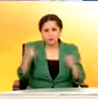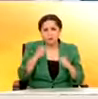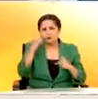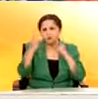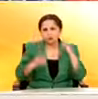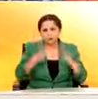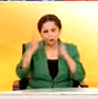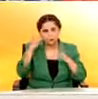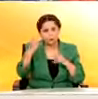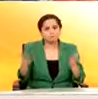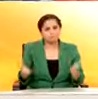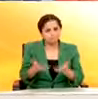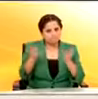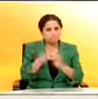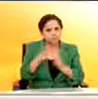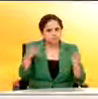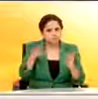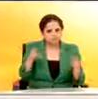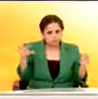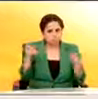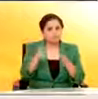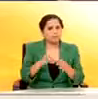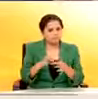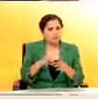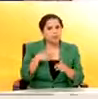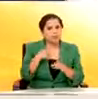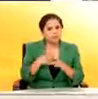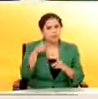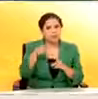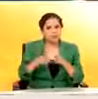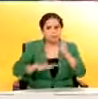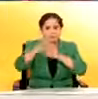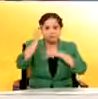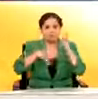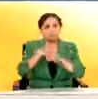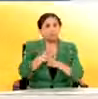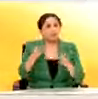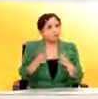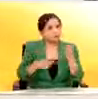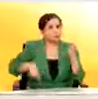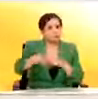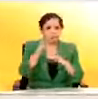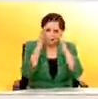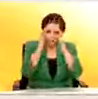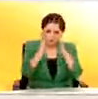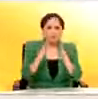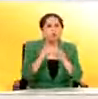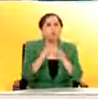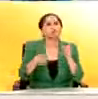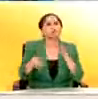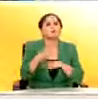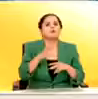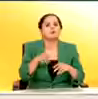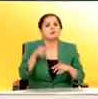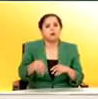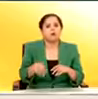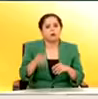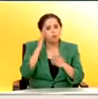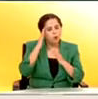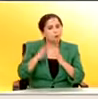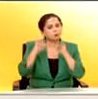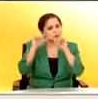टूरिज्म को बढ़ाने के लिए कनेक्टिविटी और इंफ्रास्ट्रक्चर पर भी फोकस किया है। होम स्टे को